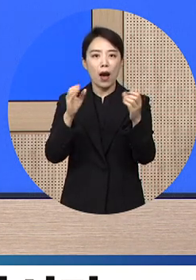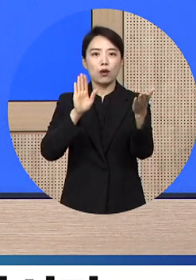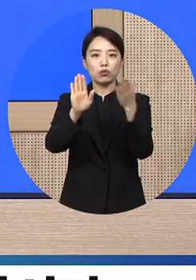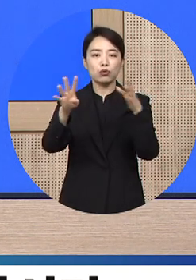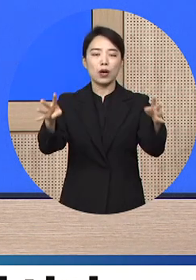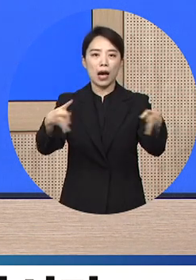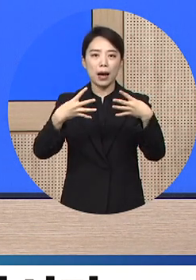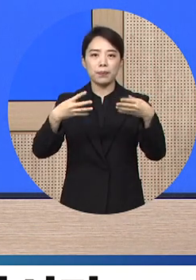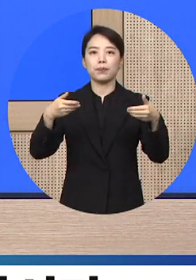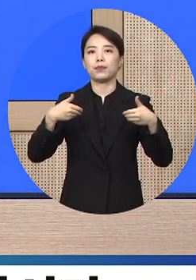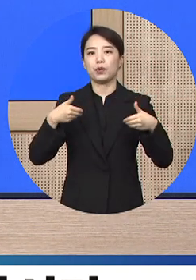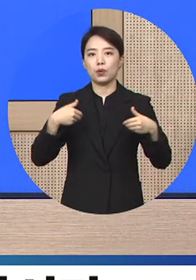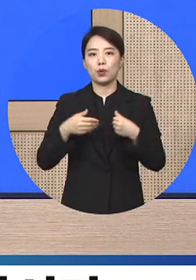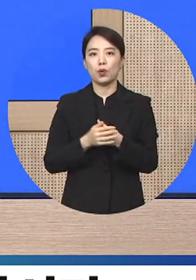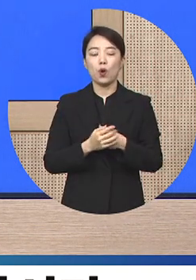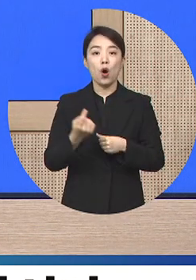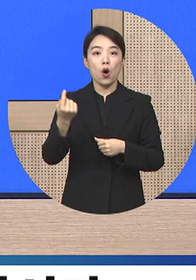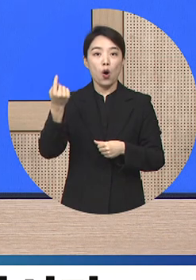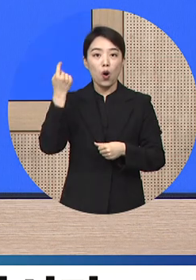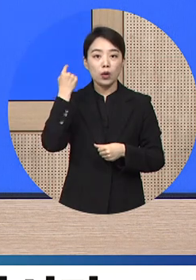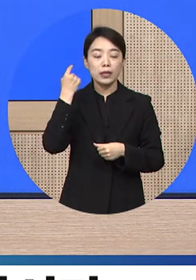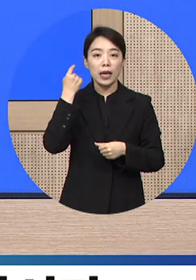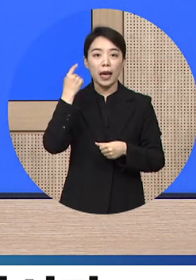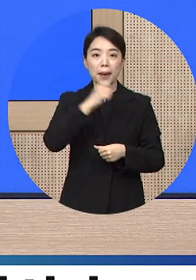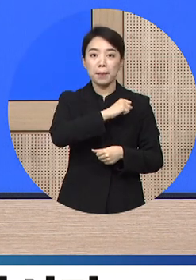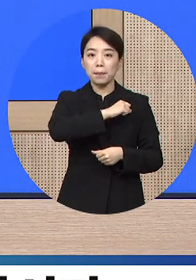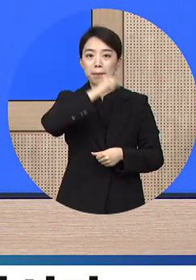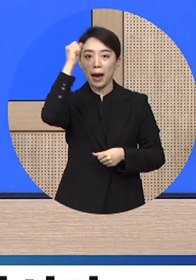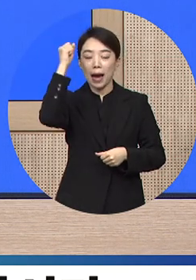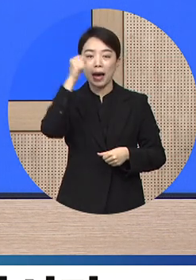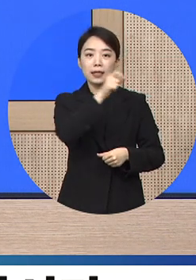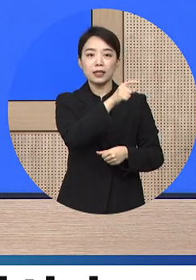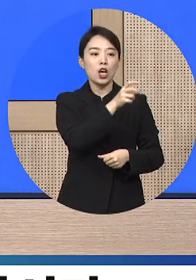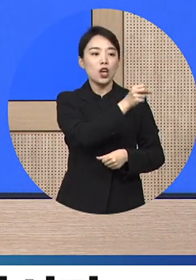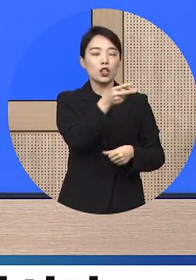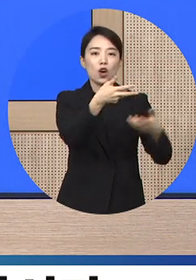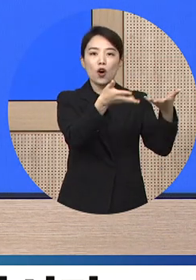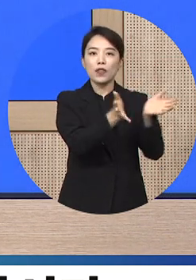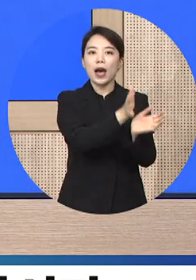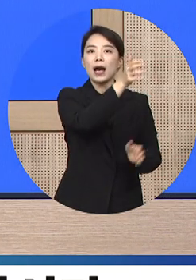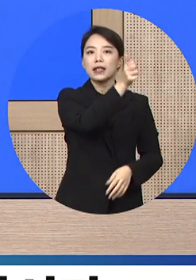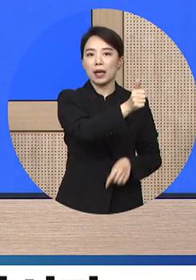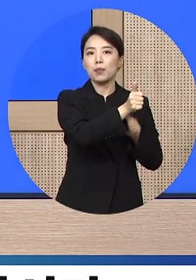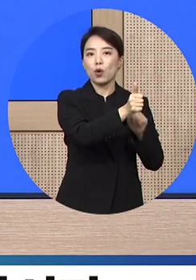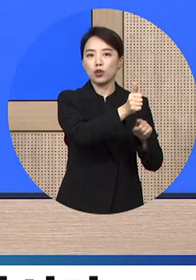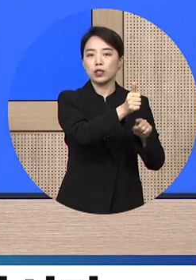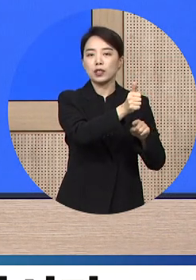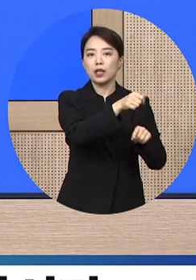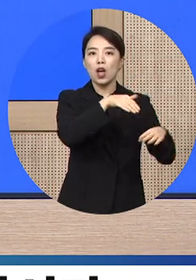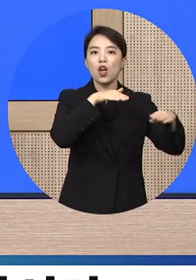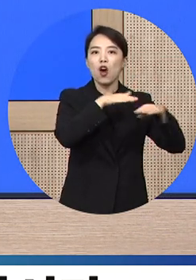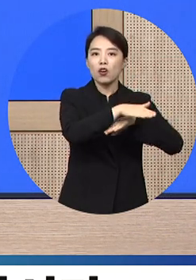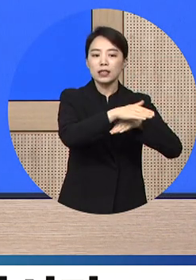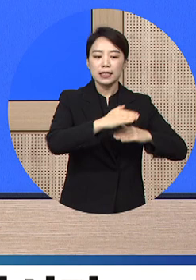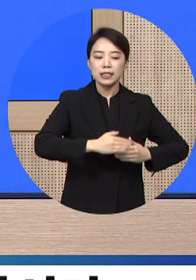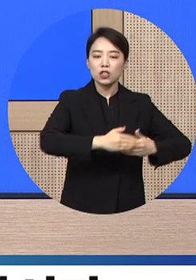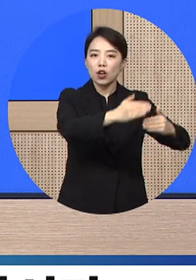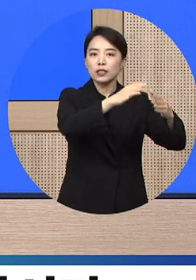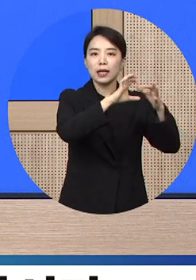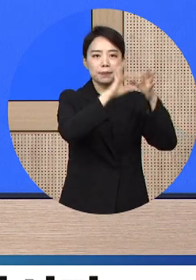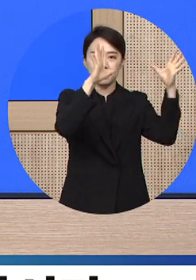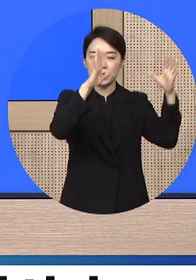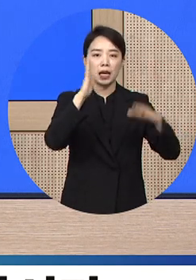합니다. 어제 선출된 신임 여당 대표는 형식과 절차에 구애받지 말고